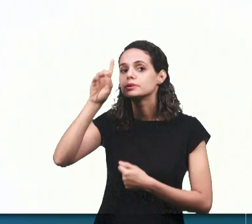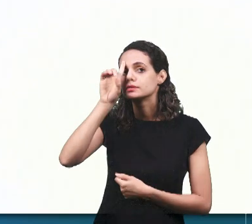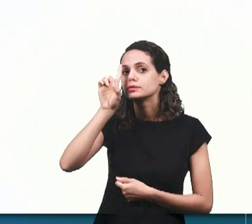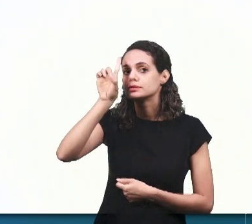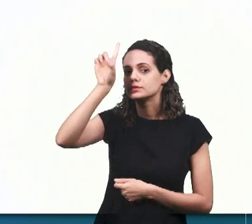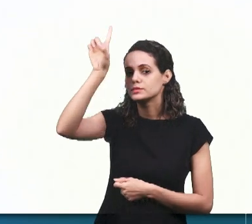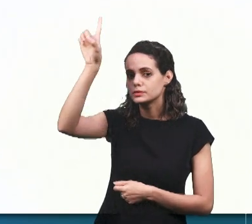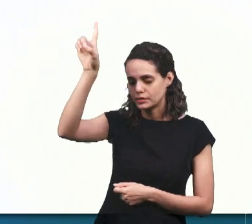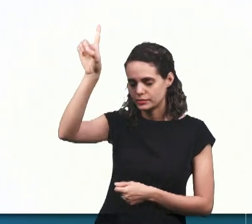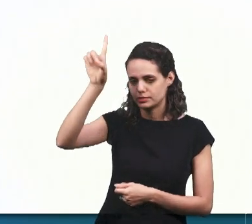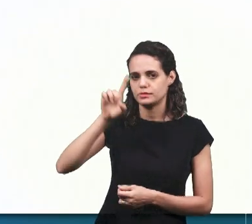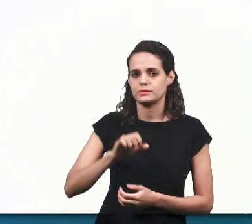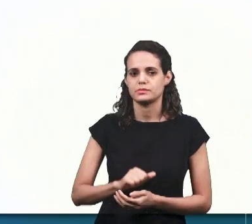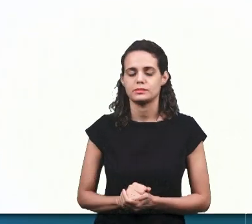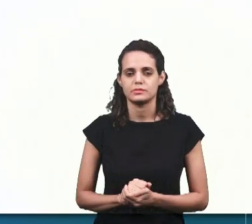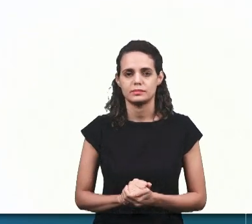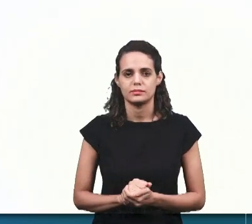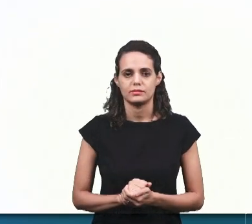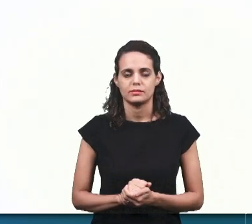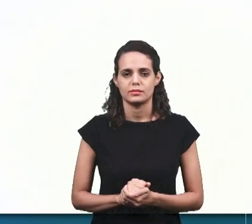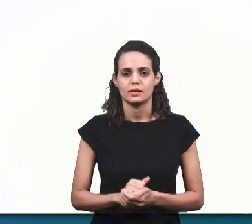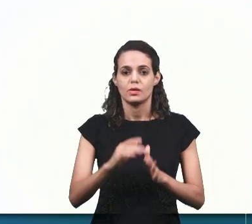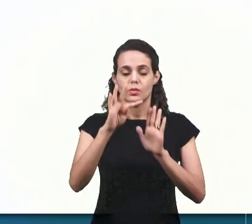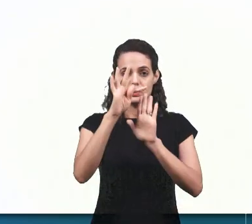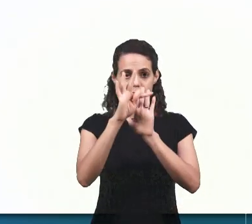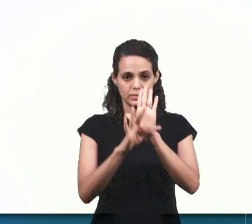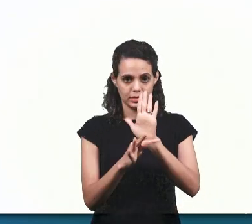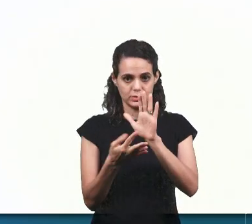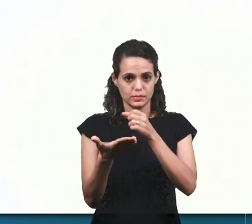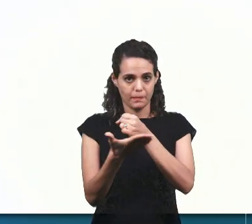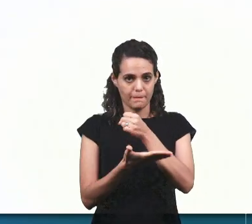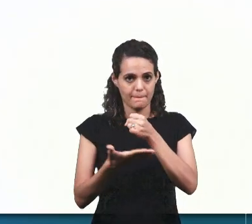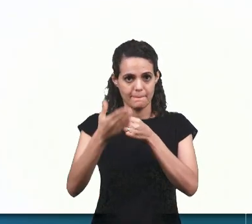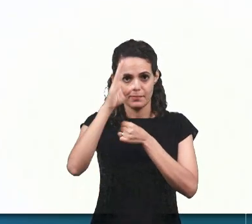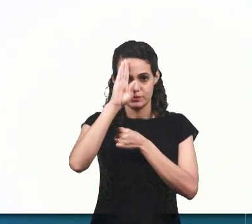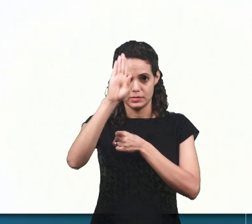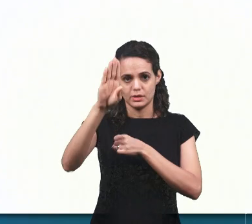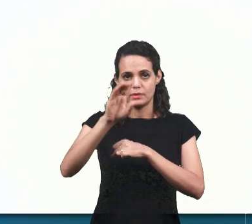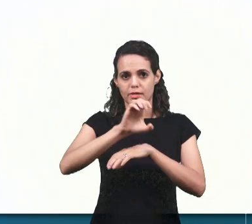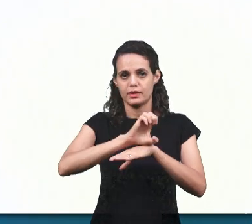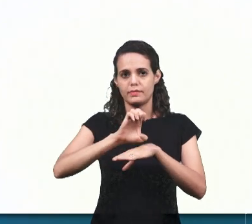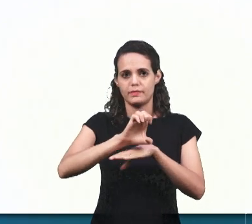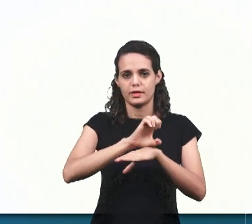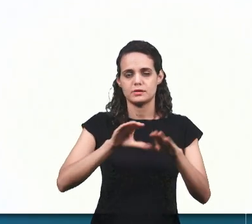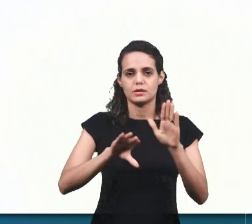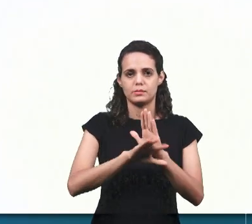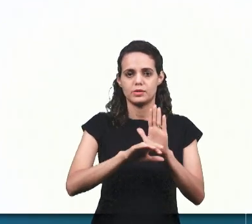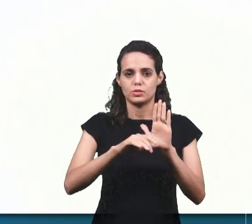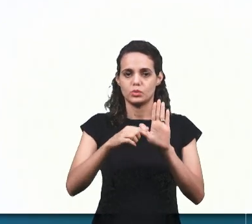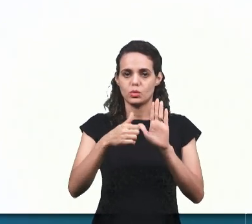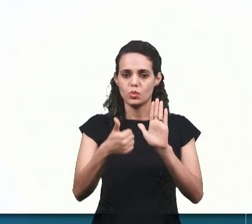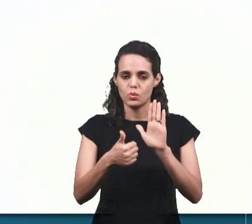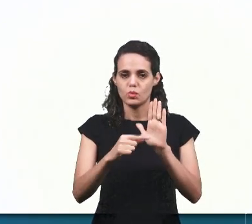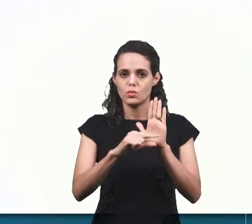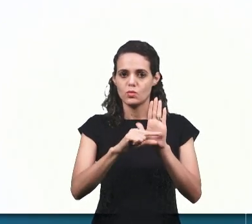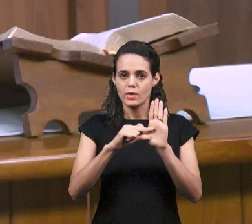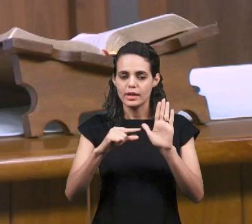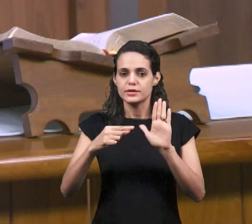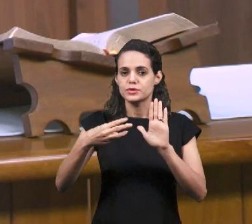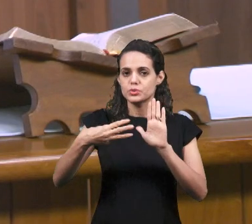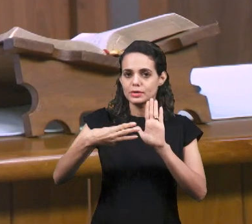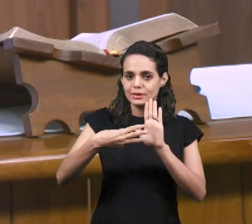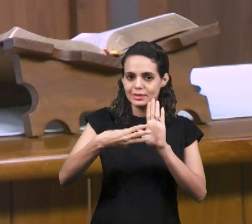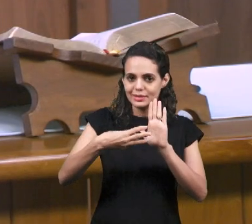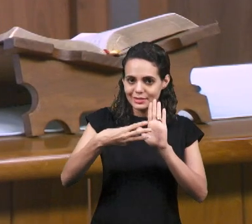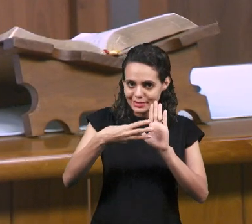nous travaillons. Nous allons travailler dans ce texte fondamental, Éphésiens chapitre 1, versets 3 à 15. Donc, les questions